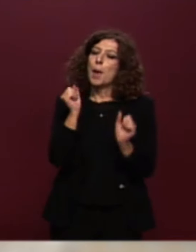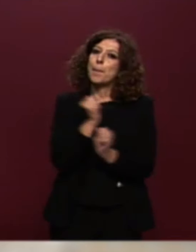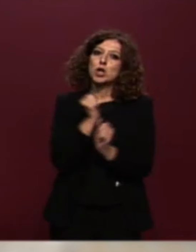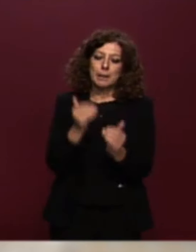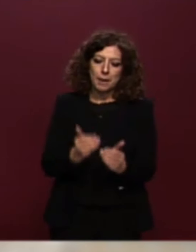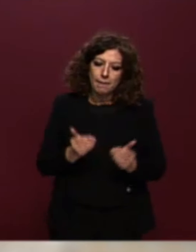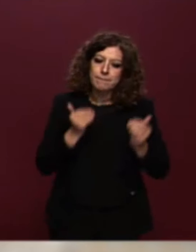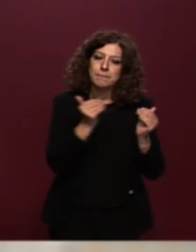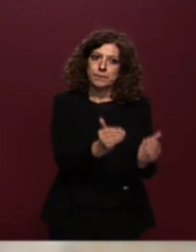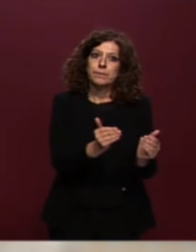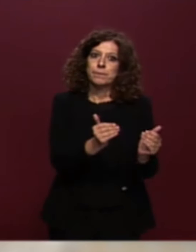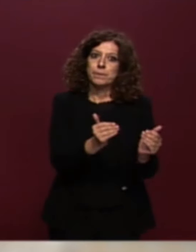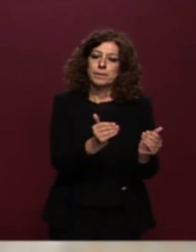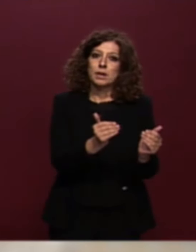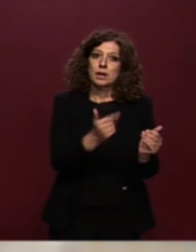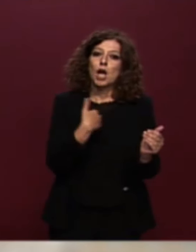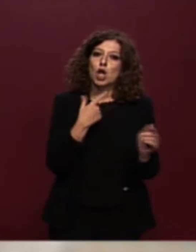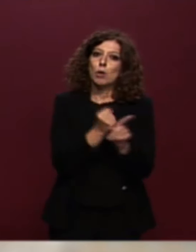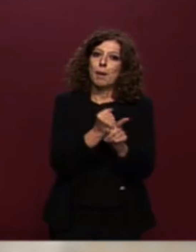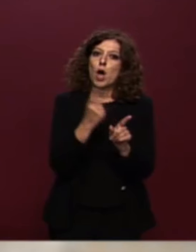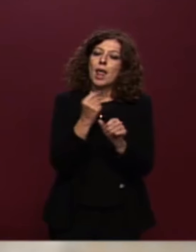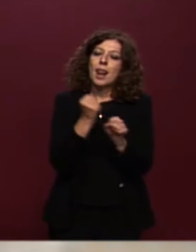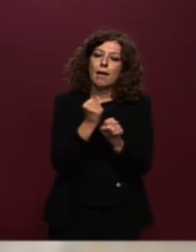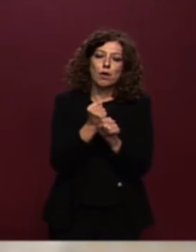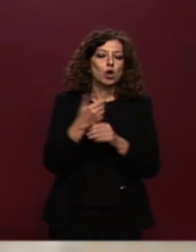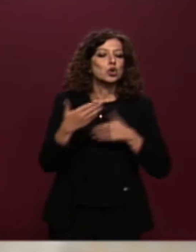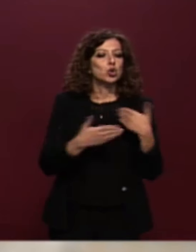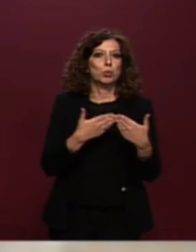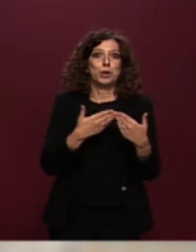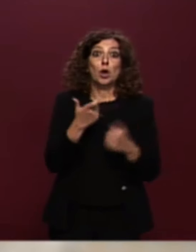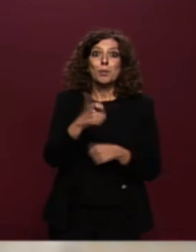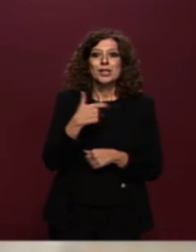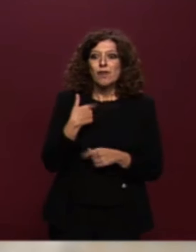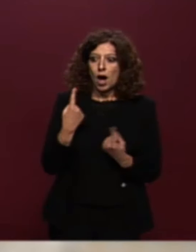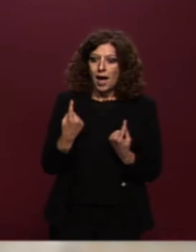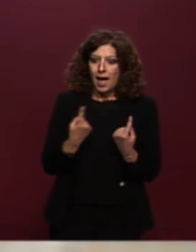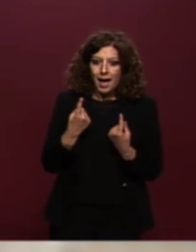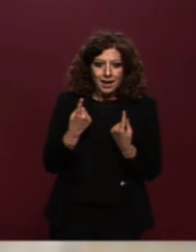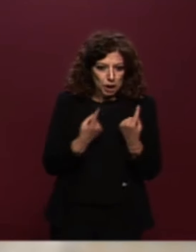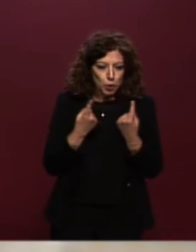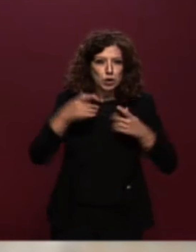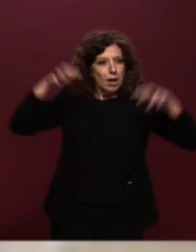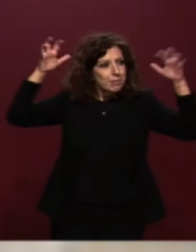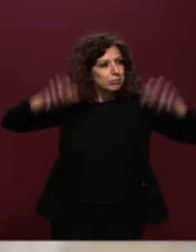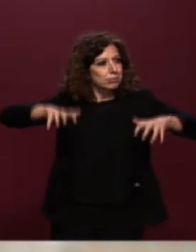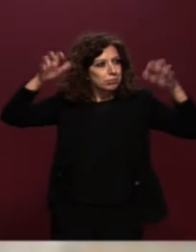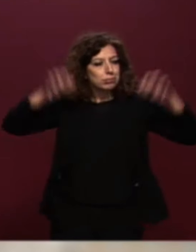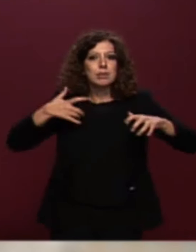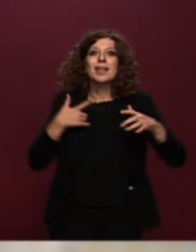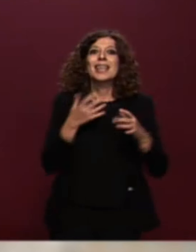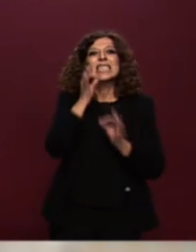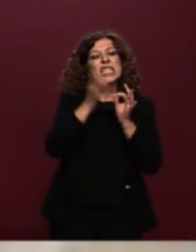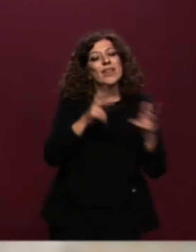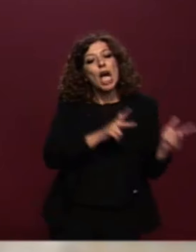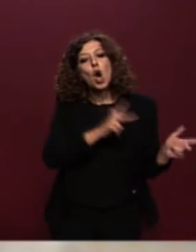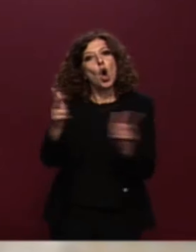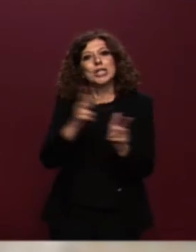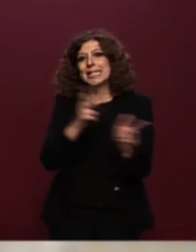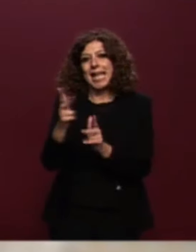dei punti. Fermi, in certe condizioni meteorologiche le consegne non vanno